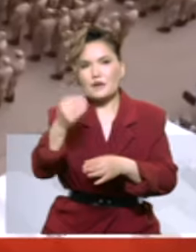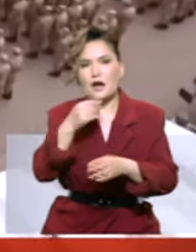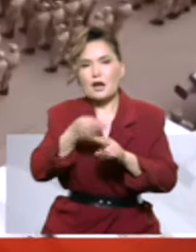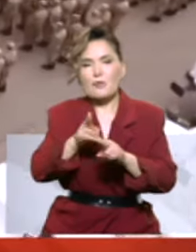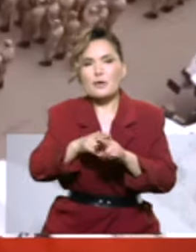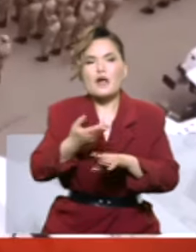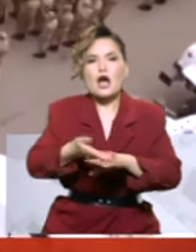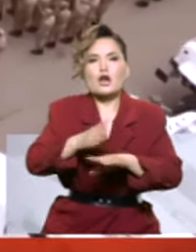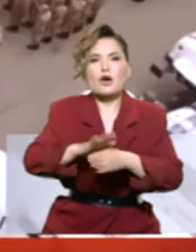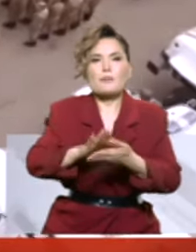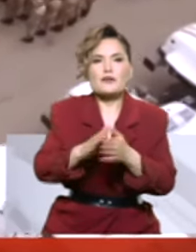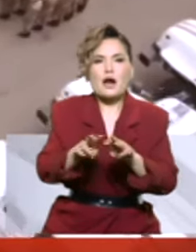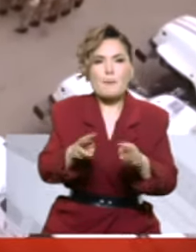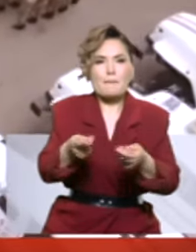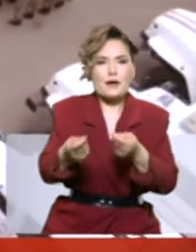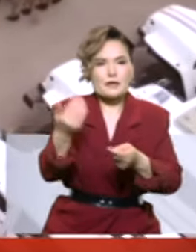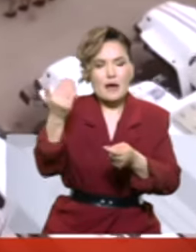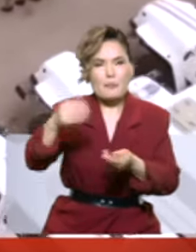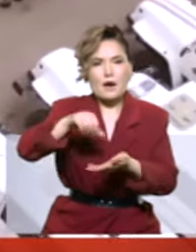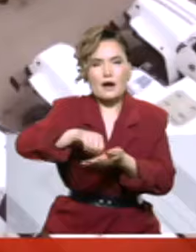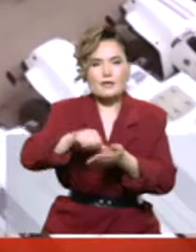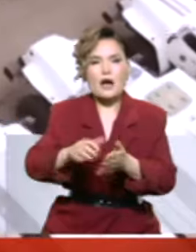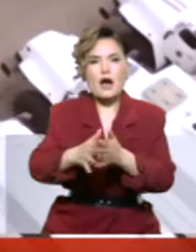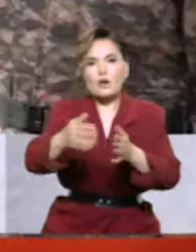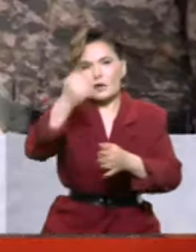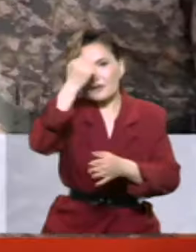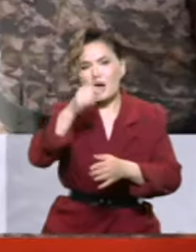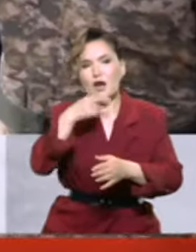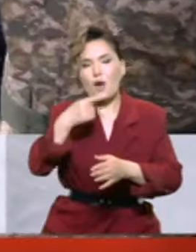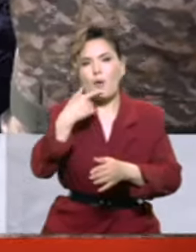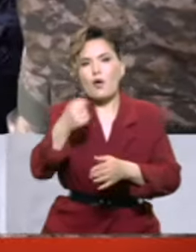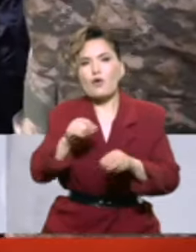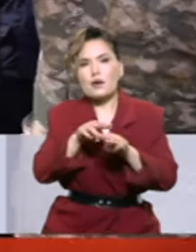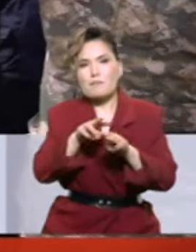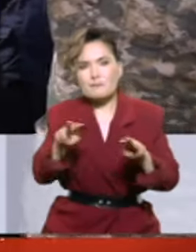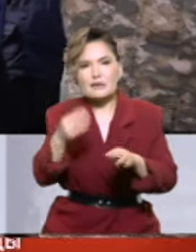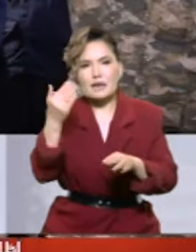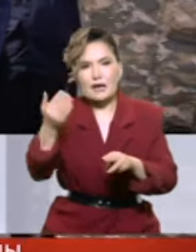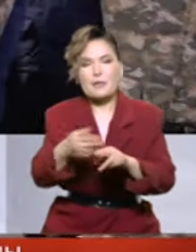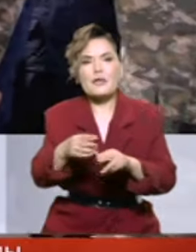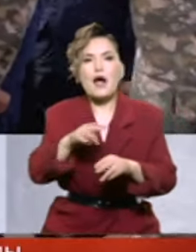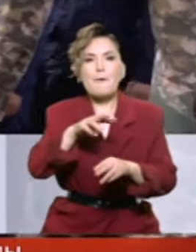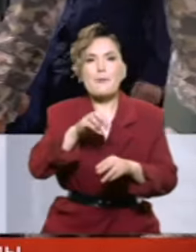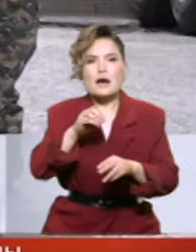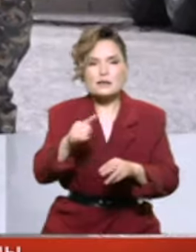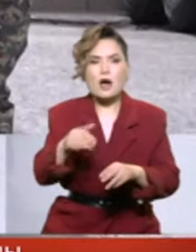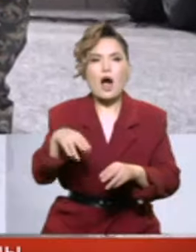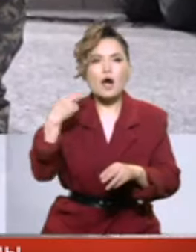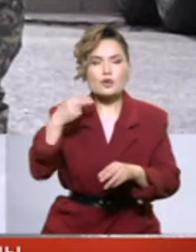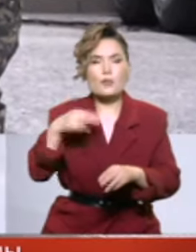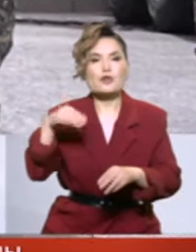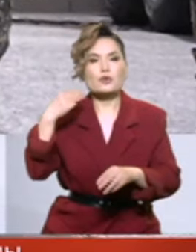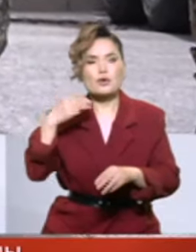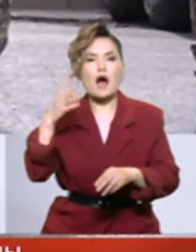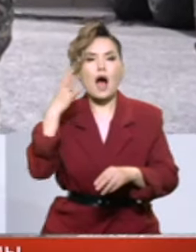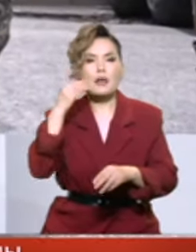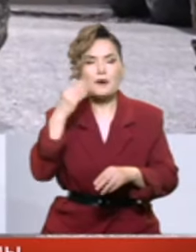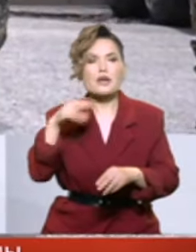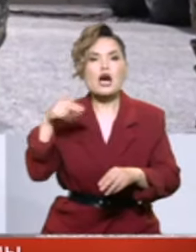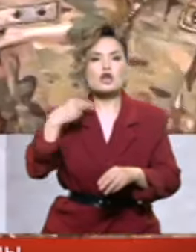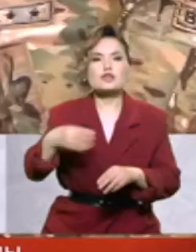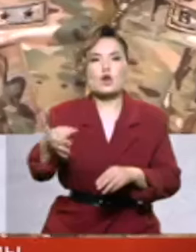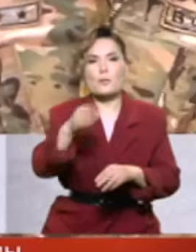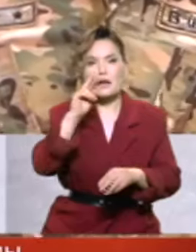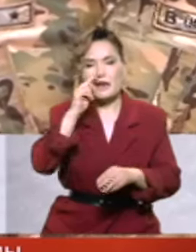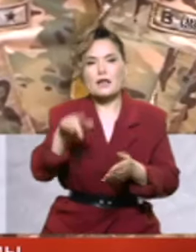жағдайлар министрі Шыңғыс Әрінов қатысып алғыс айтты. Қорғаныс және төтенше жағдайлар министрлігі Маңғыстау, Ақтөбе, Түркістан, Алматы, Қызылорда